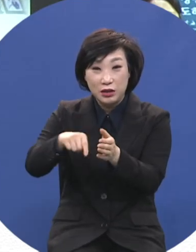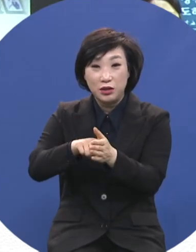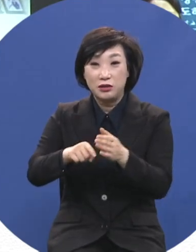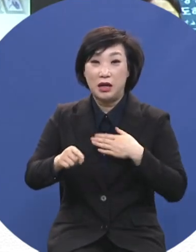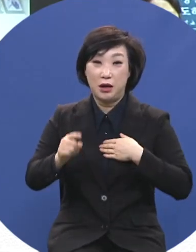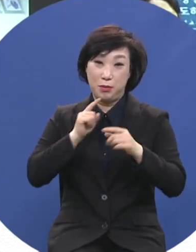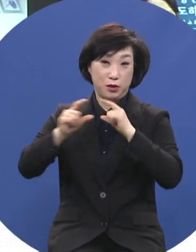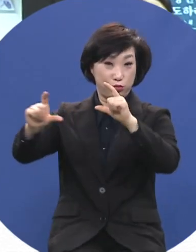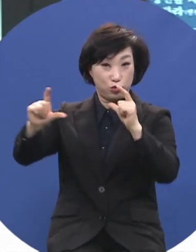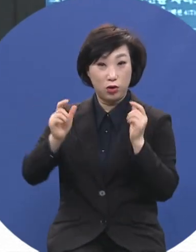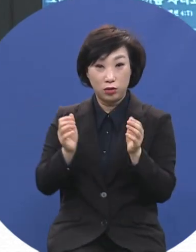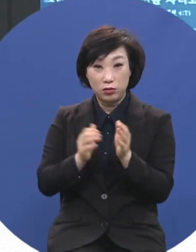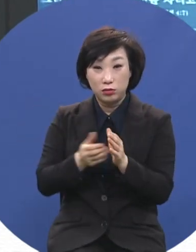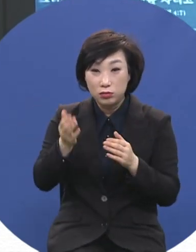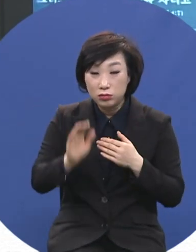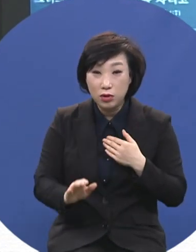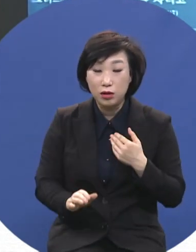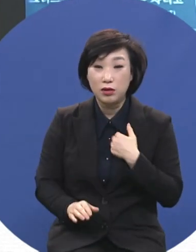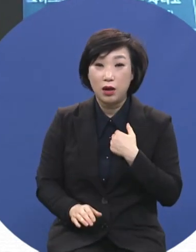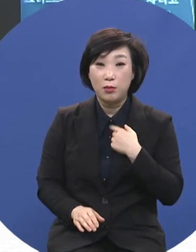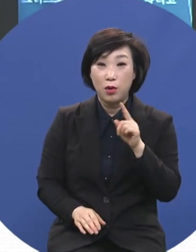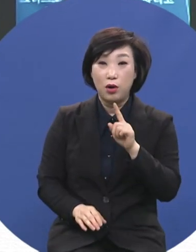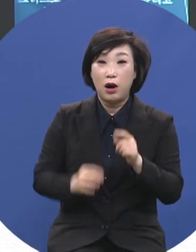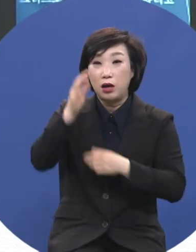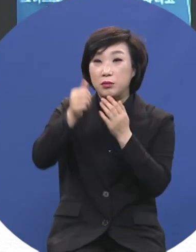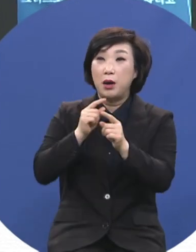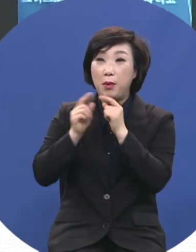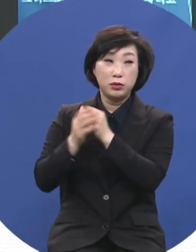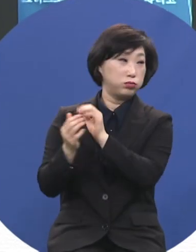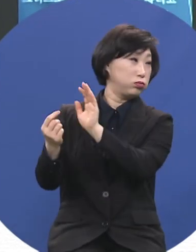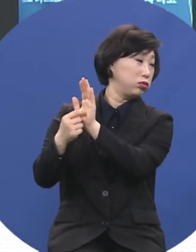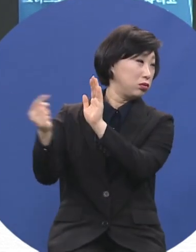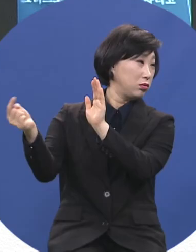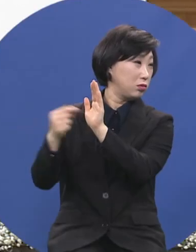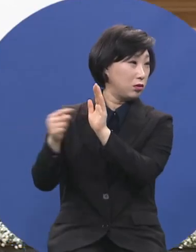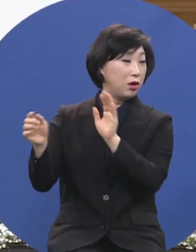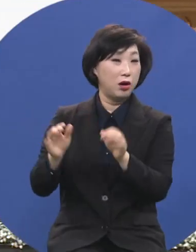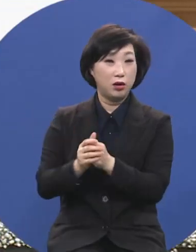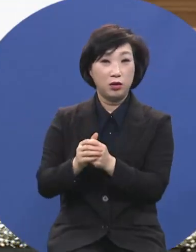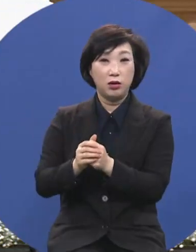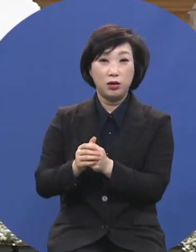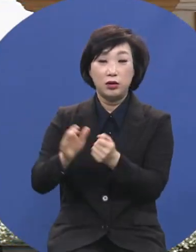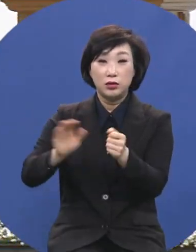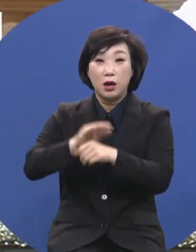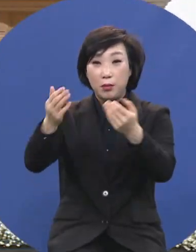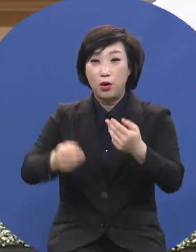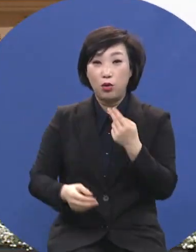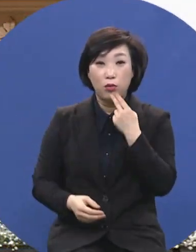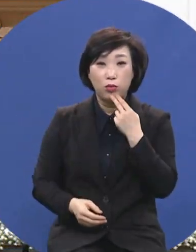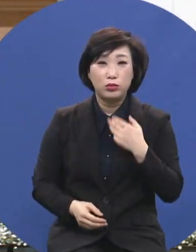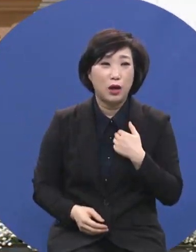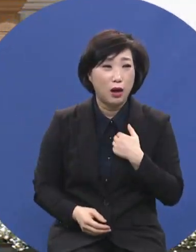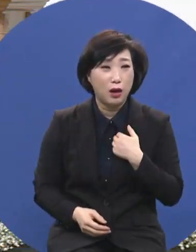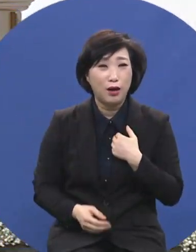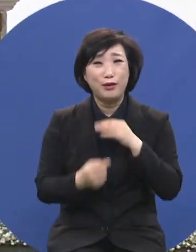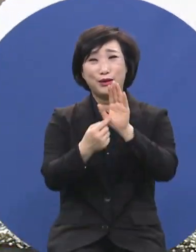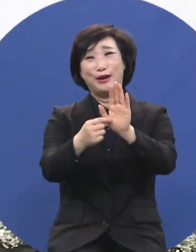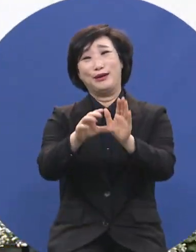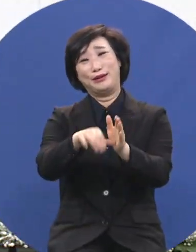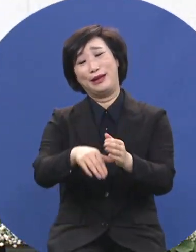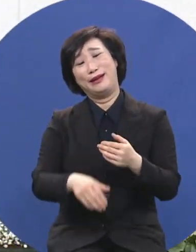나에게 말씀을 주셨는데 내가 말씀을 거부하고 사랑을 받지 못했다 하는 것이 나타날